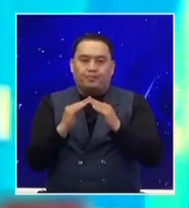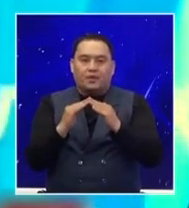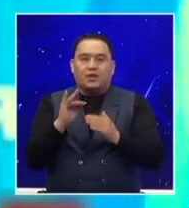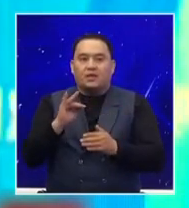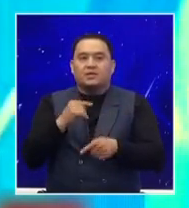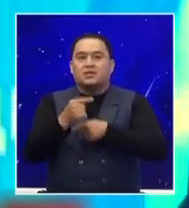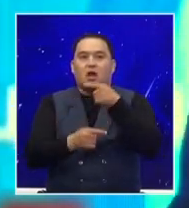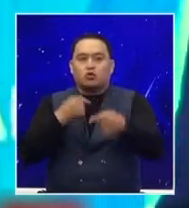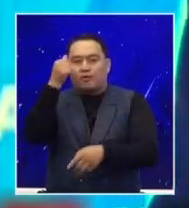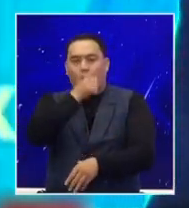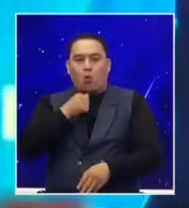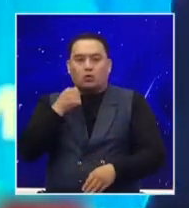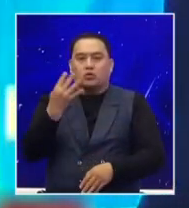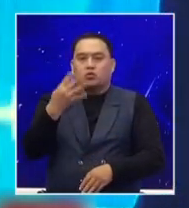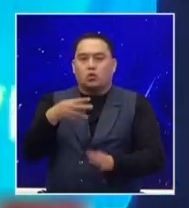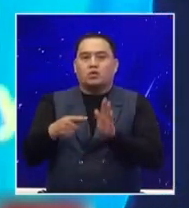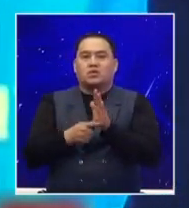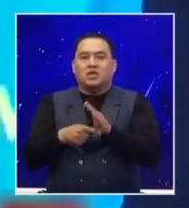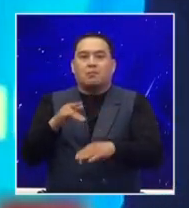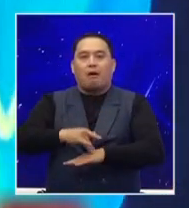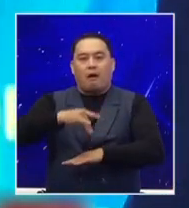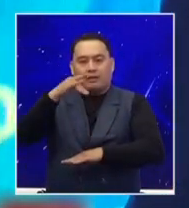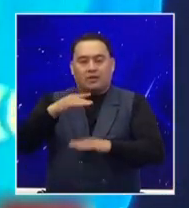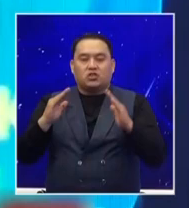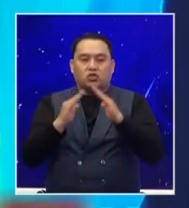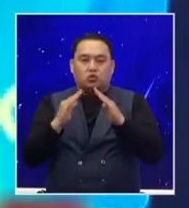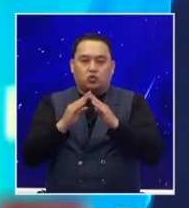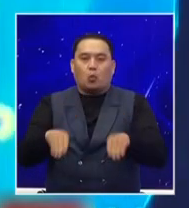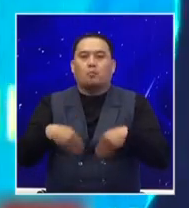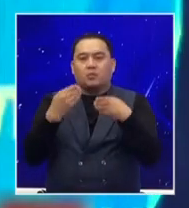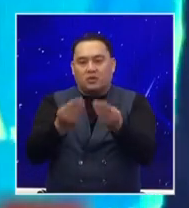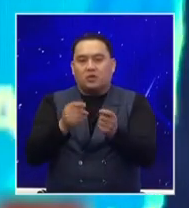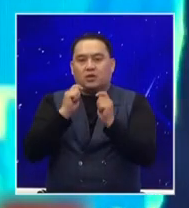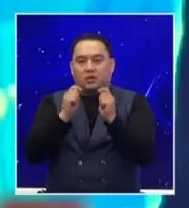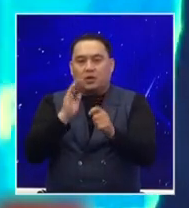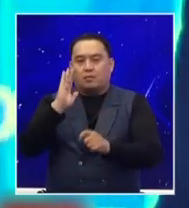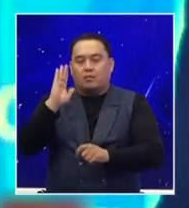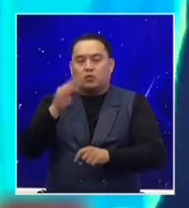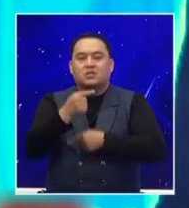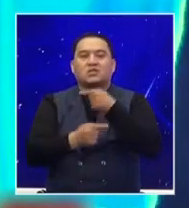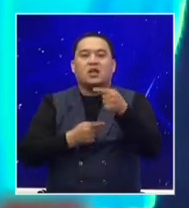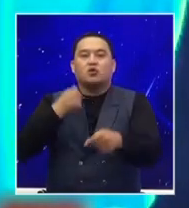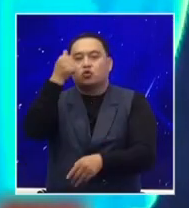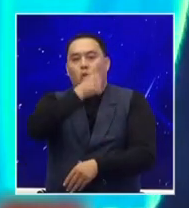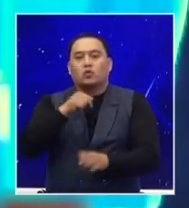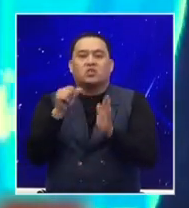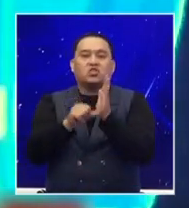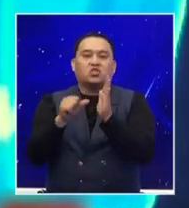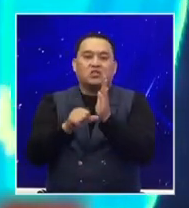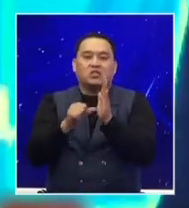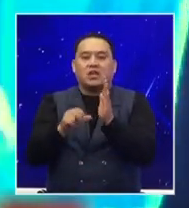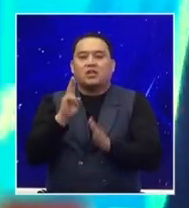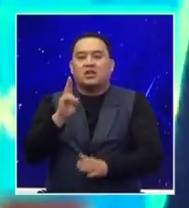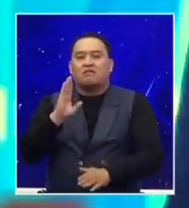до конца года 47 коттеджей мы им дадим, и плюс на следующий год 60